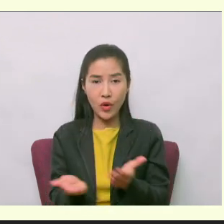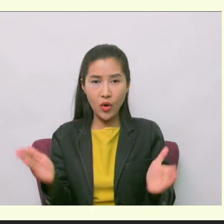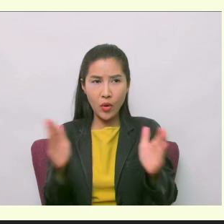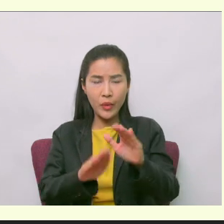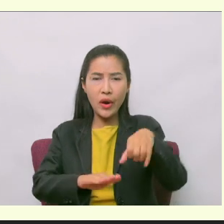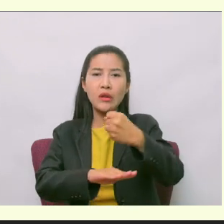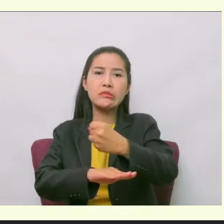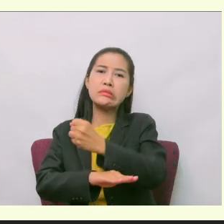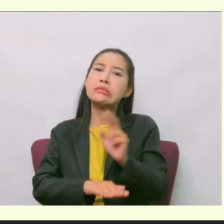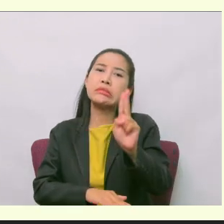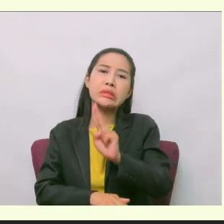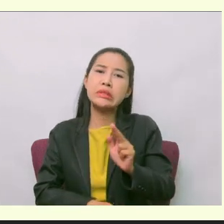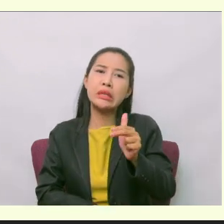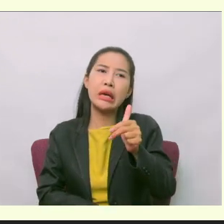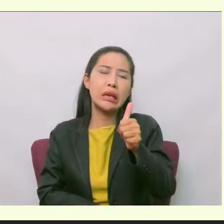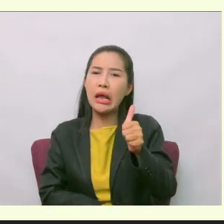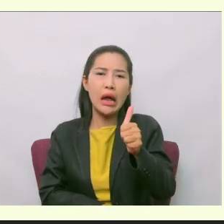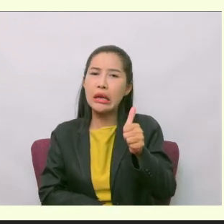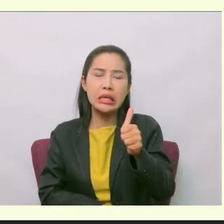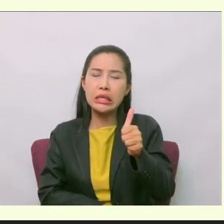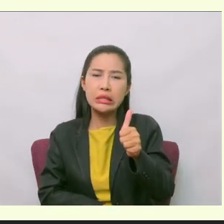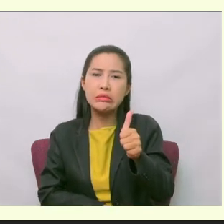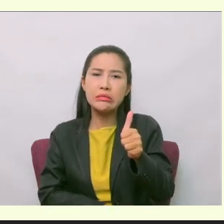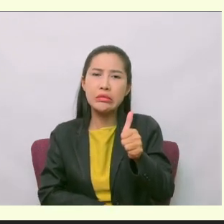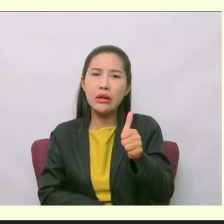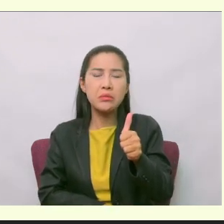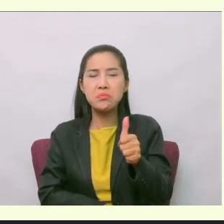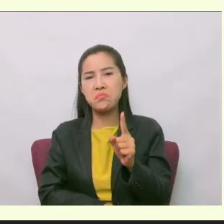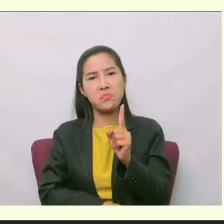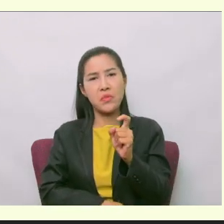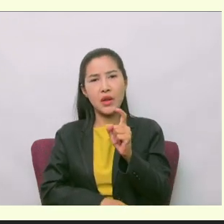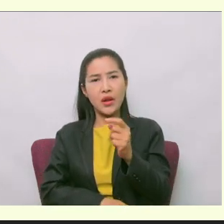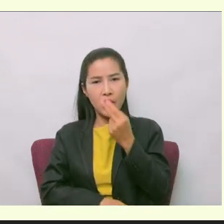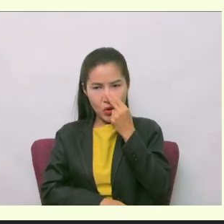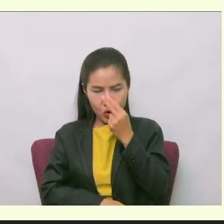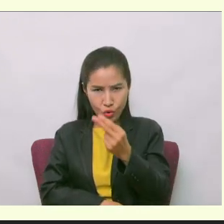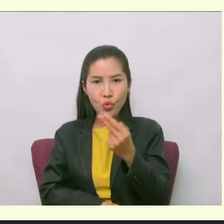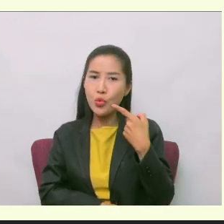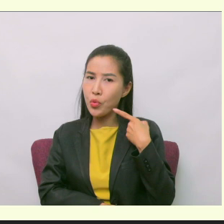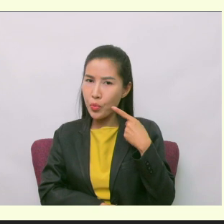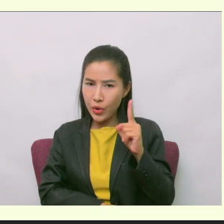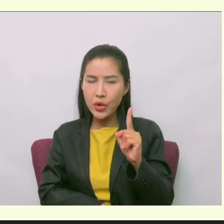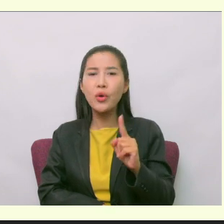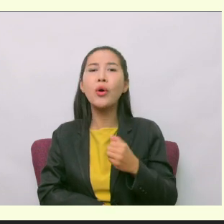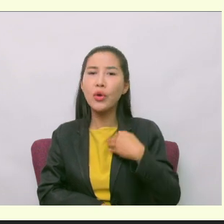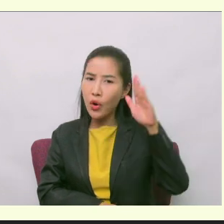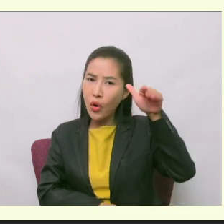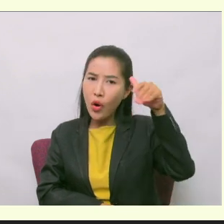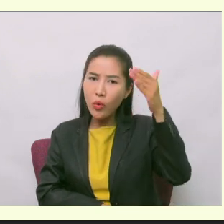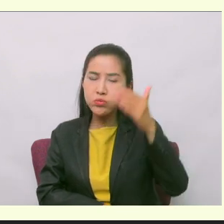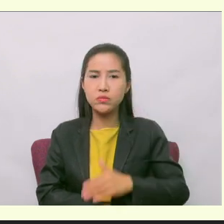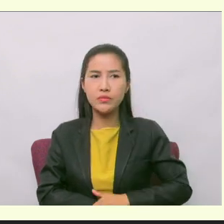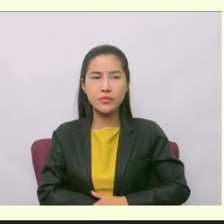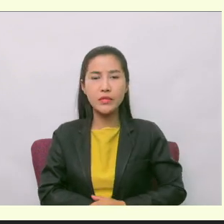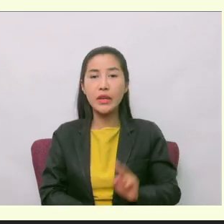ที่เราไม่ได้มองถึงว่ามันจะต้องมีความสำคัญอย่างไรใช้เลยทีเดียวไม่ได้นะคะเพราะฉะนั้นเนี่ยการที่จะใช้ลูกประค